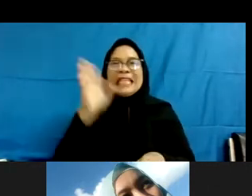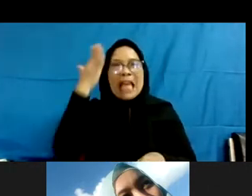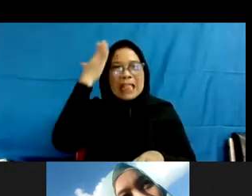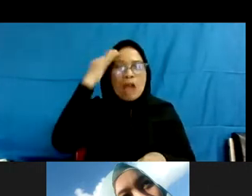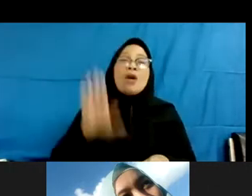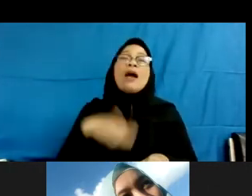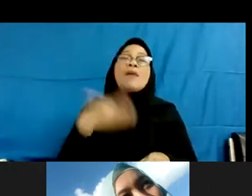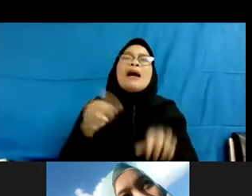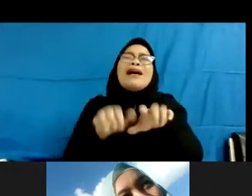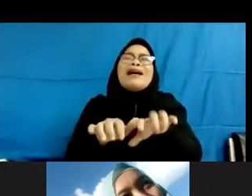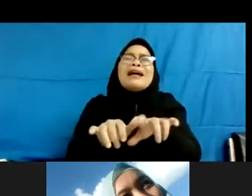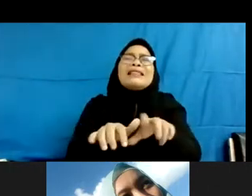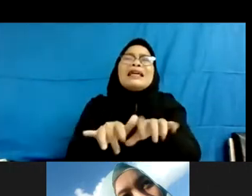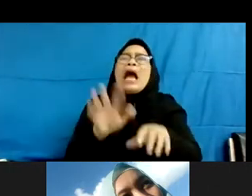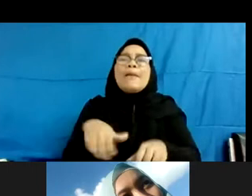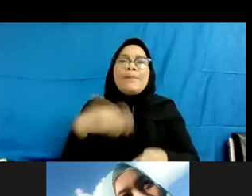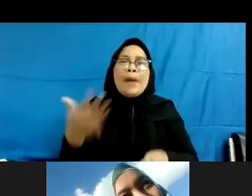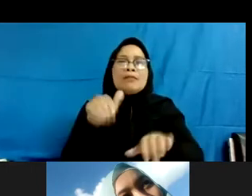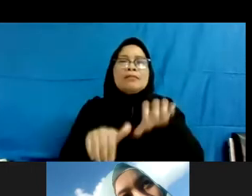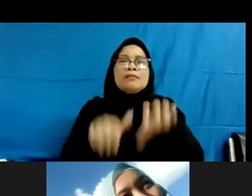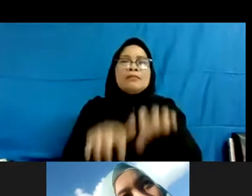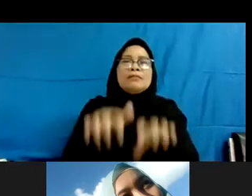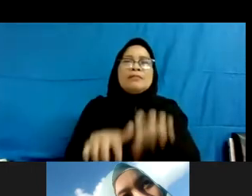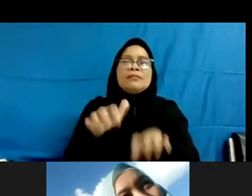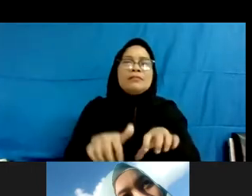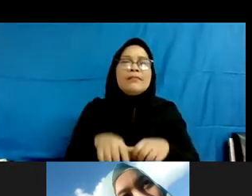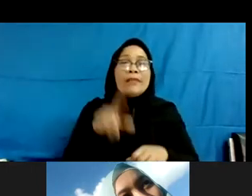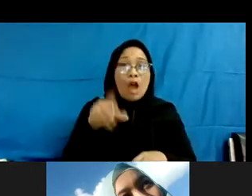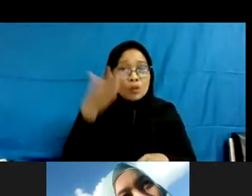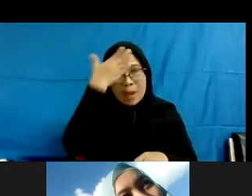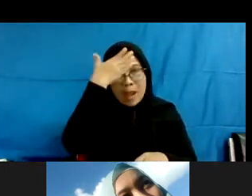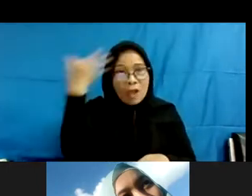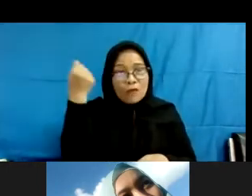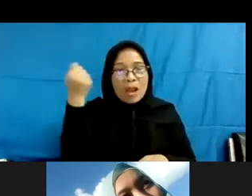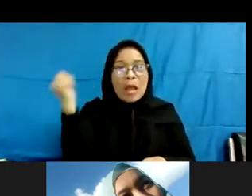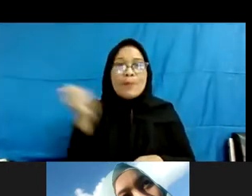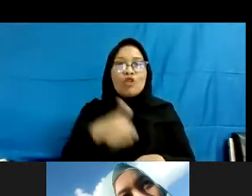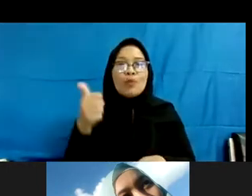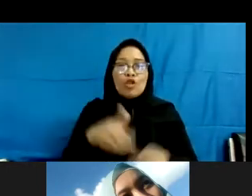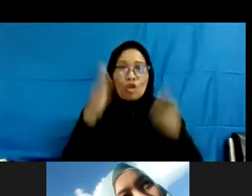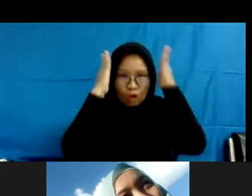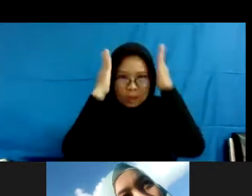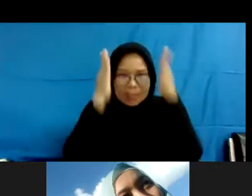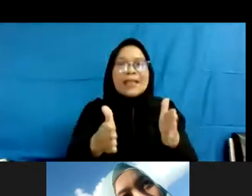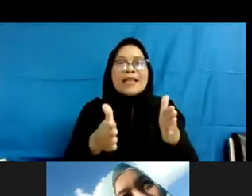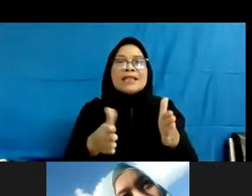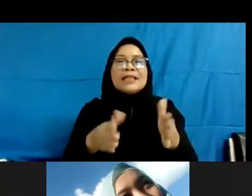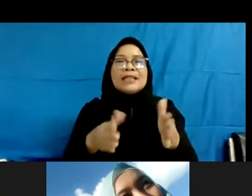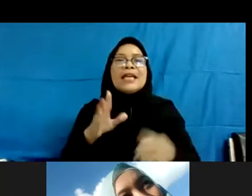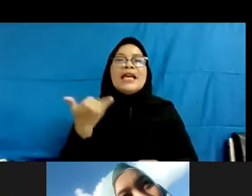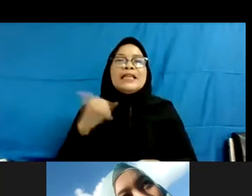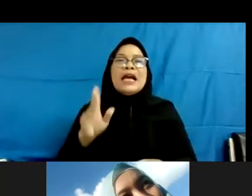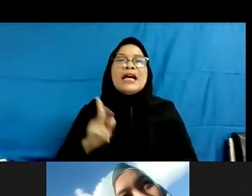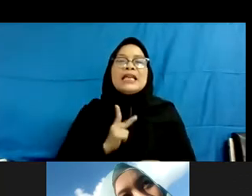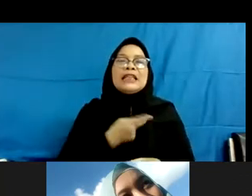nggak tahu yang kita ketik benar atau enggak, tapi kita harus menghafal dan harus benar-benar full konsentrasi bahwa yang kita ketik itu benar gitu